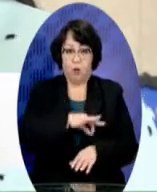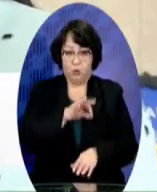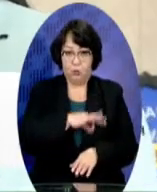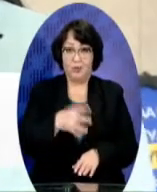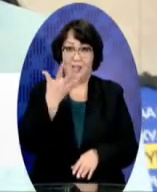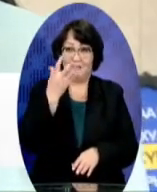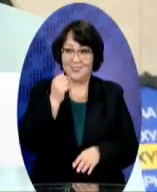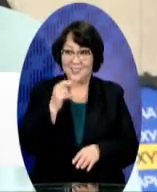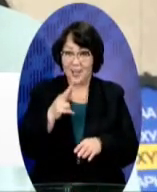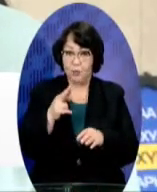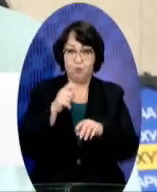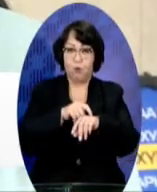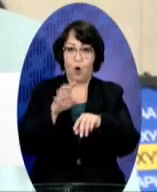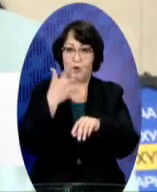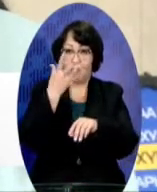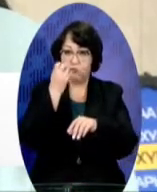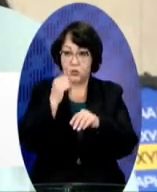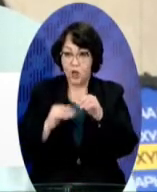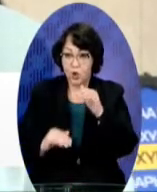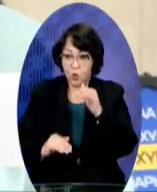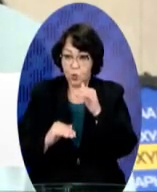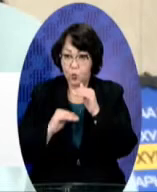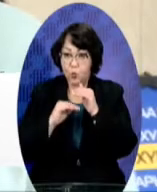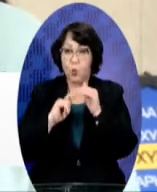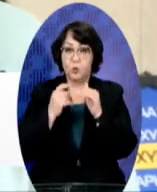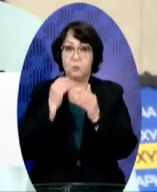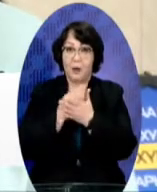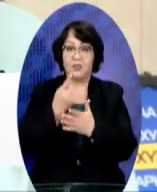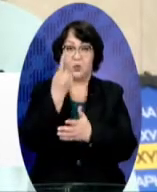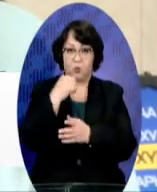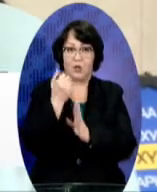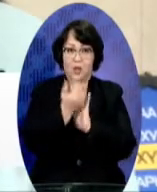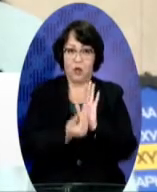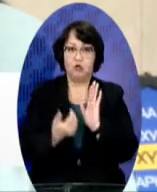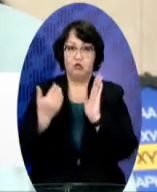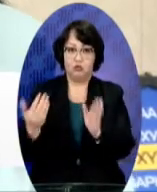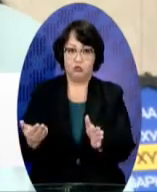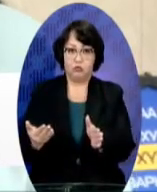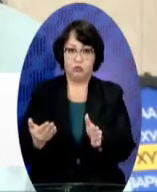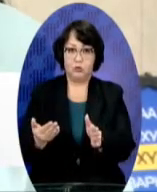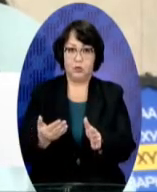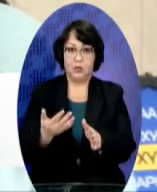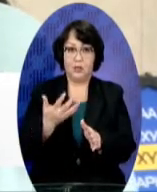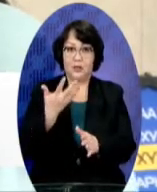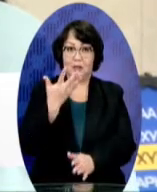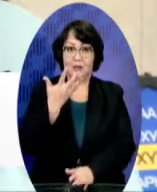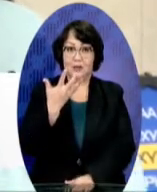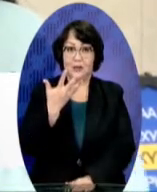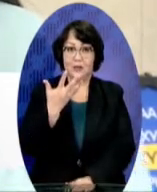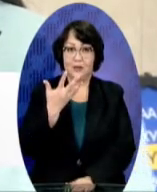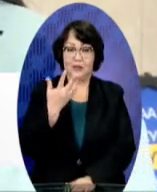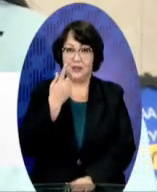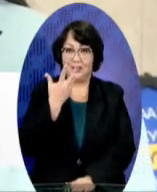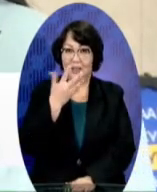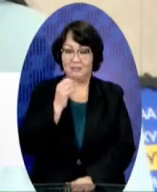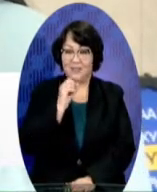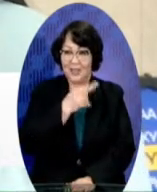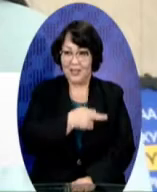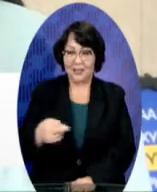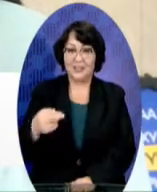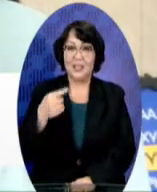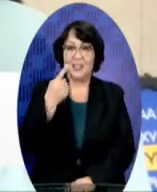хүртэлх төгрөгтэй бизнеслэгч байх юм бол 1 удаа тайлбар өгнө. За мөн 50-аас одоо тэр бүм 500 төгрөгийн хүртэлхийт